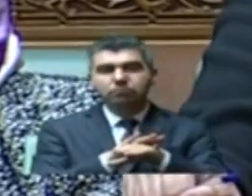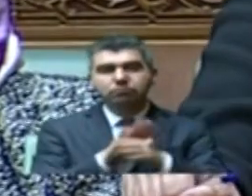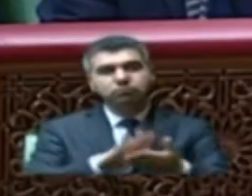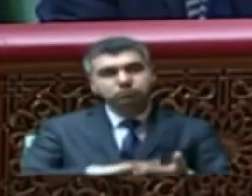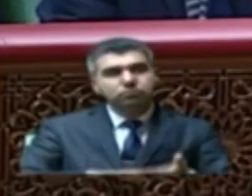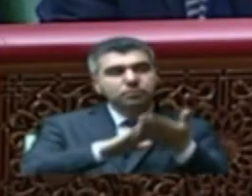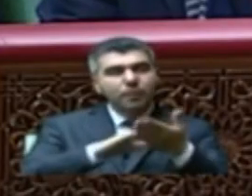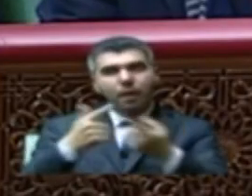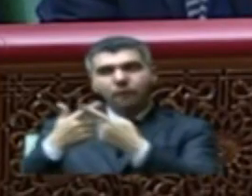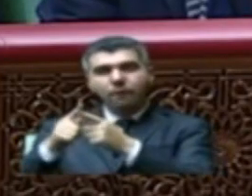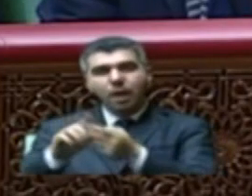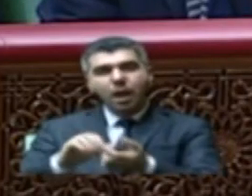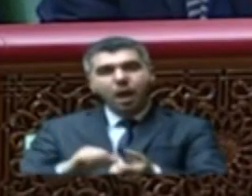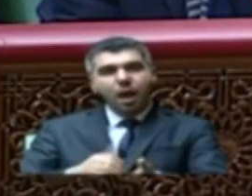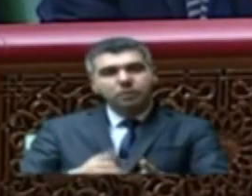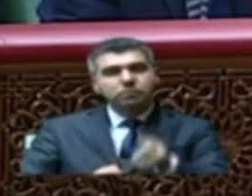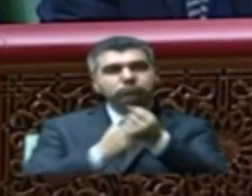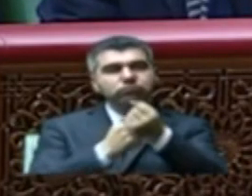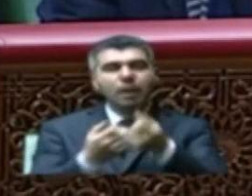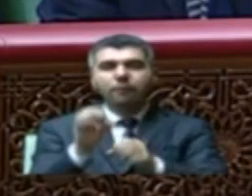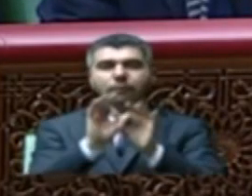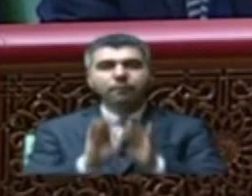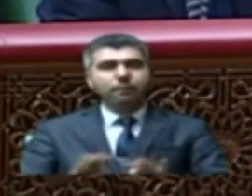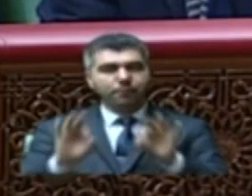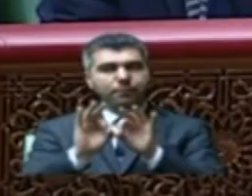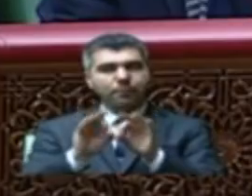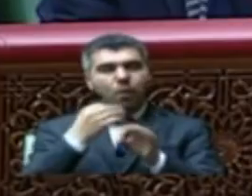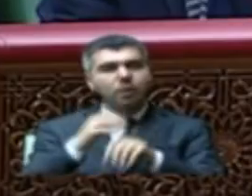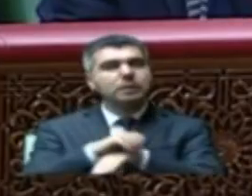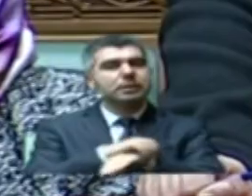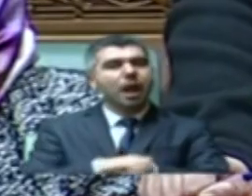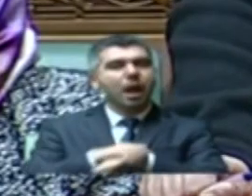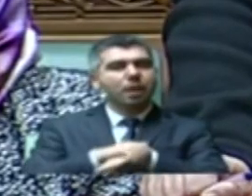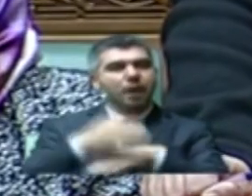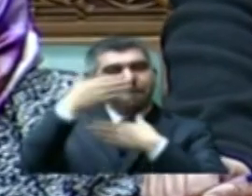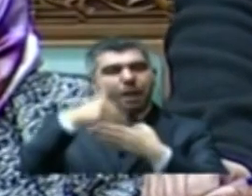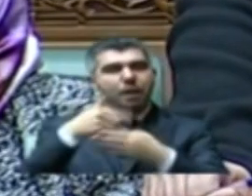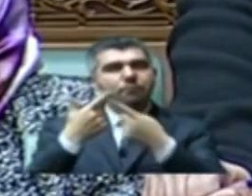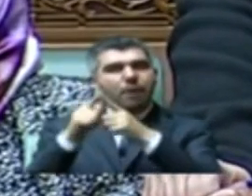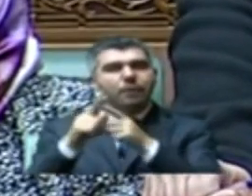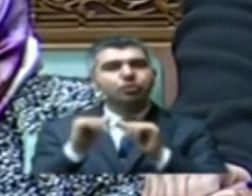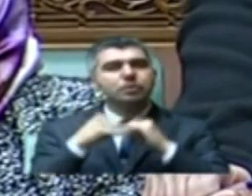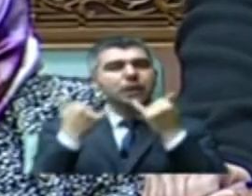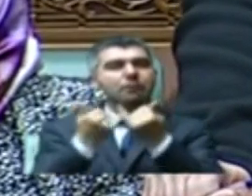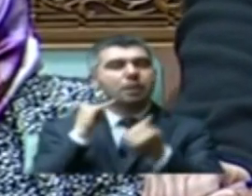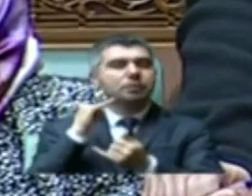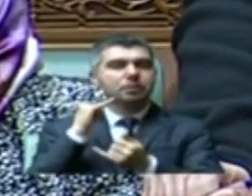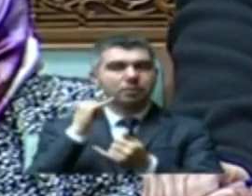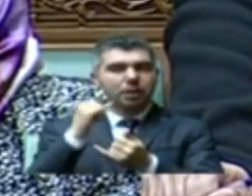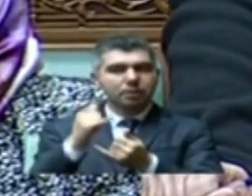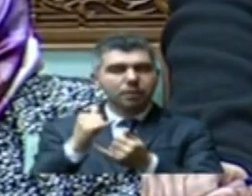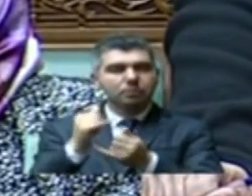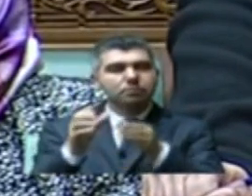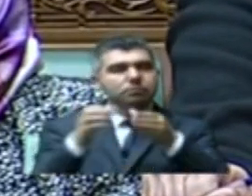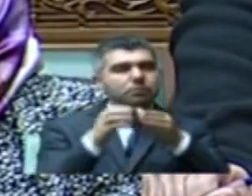واضح للسياسة الاجتماعية وعجزها، وهو ما أكدناه في فريق الاتحاد المغربي للشغل في مناسبات عديدة، خاصة في علاقتنا